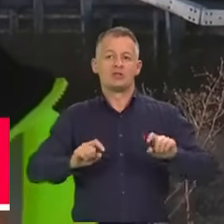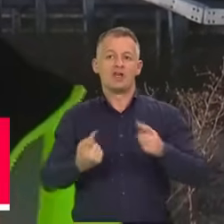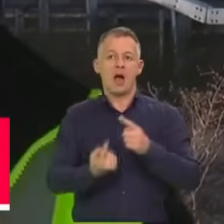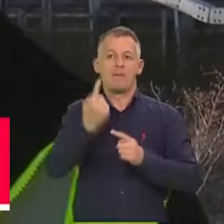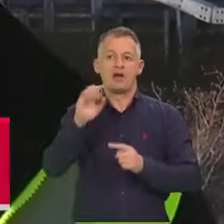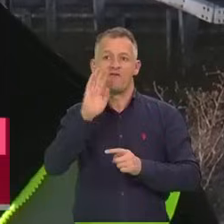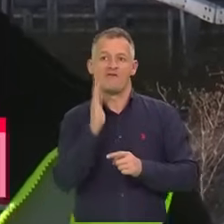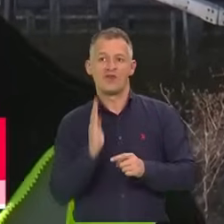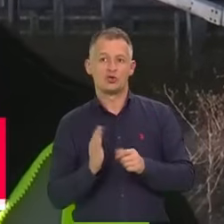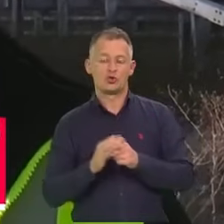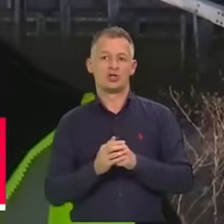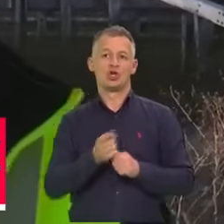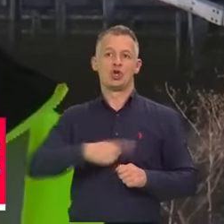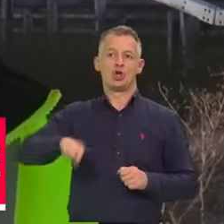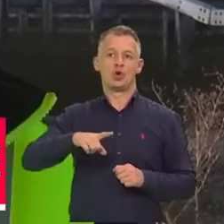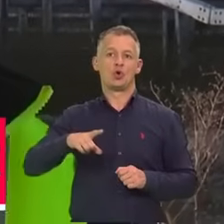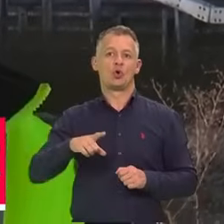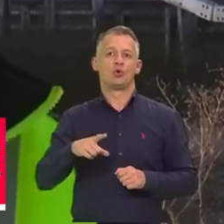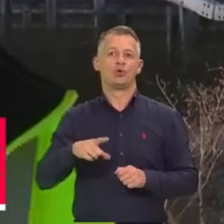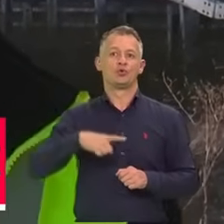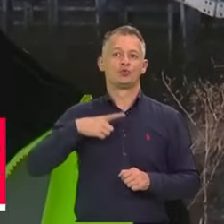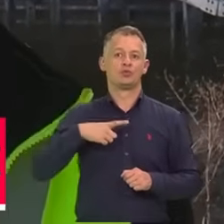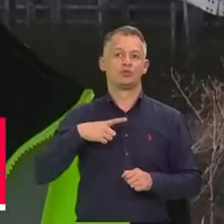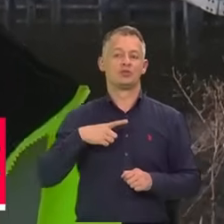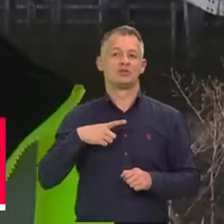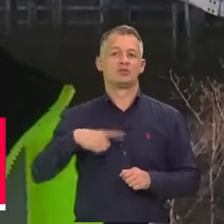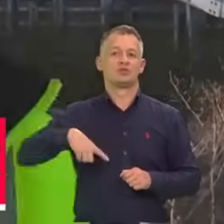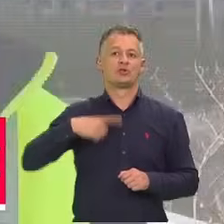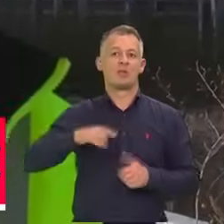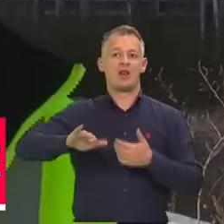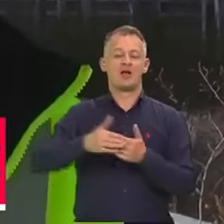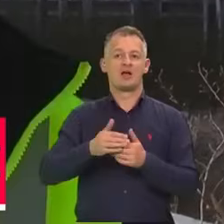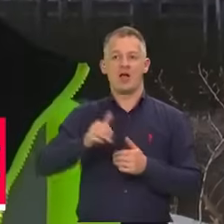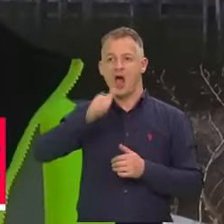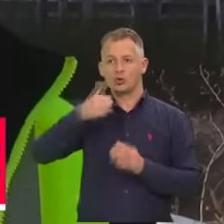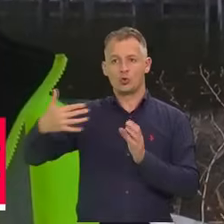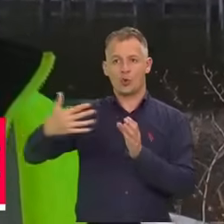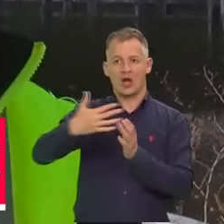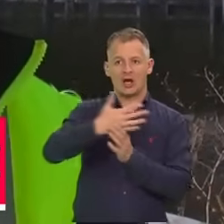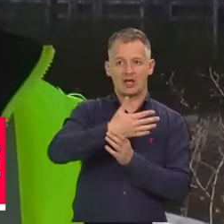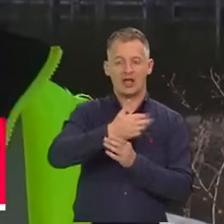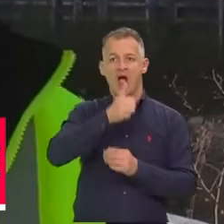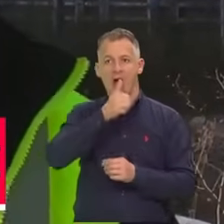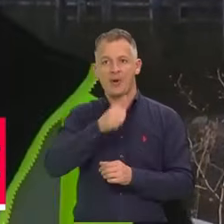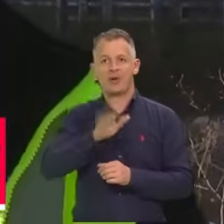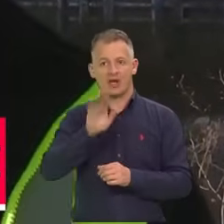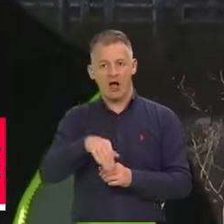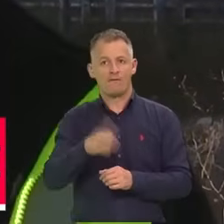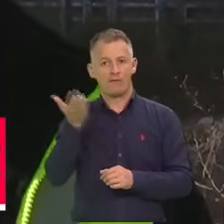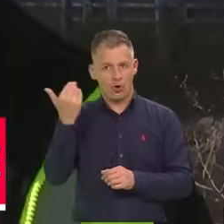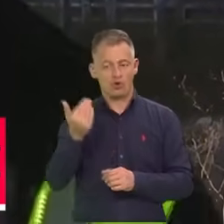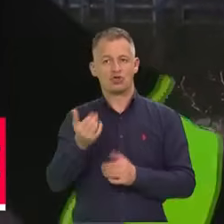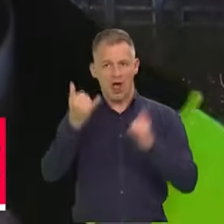Ulterior, noi suntem, trebuie să considerăm că suntem pe lângă Dunării și cantitatea de apă care am avut, care